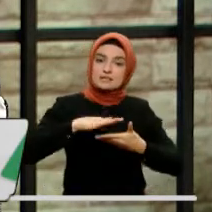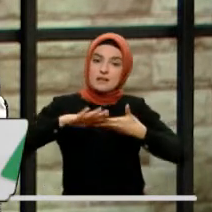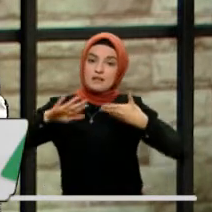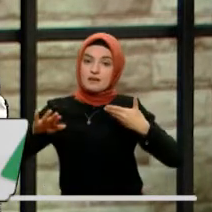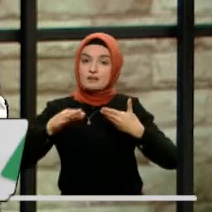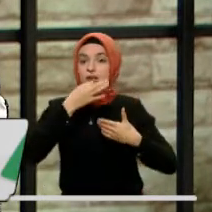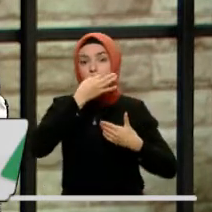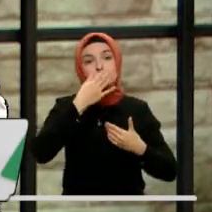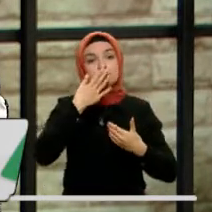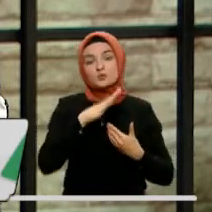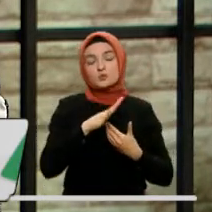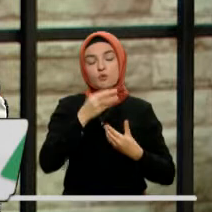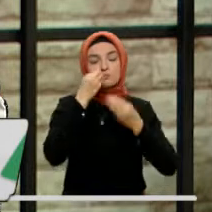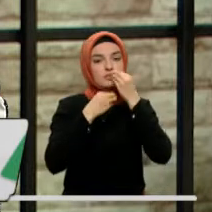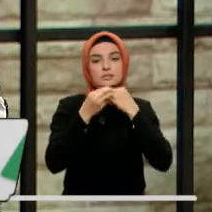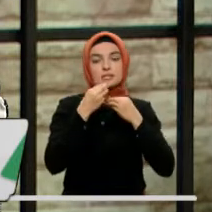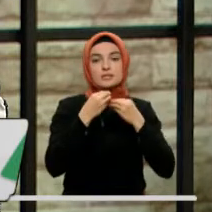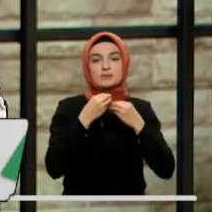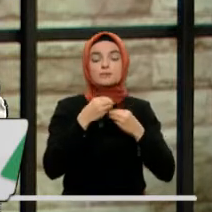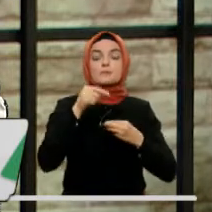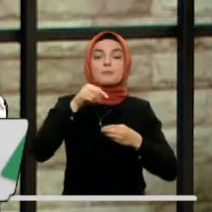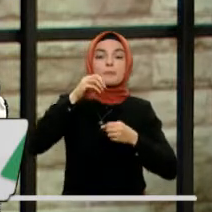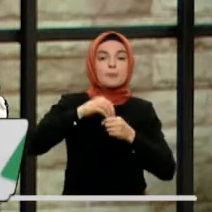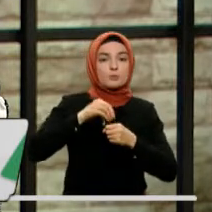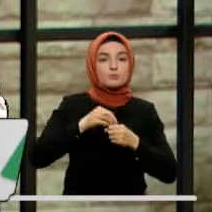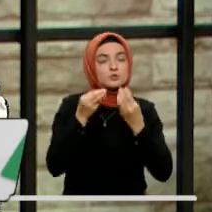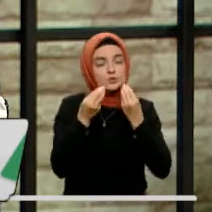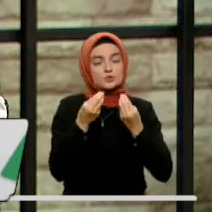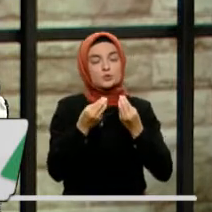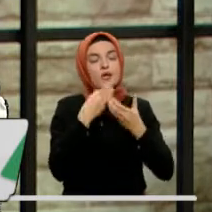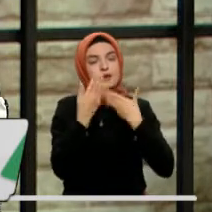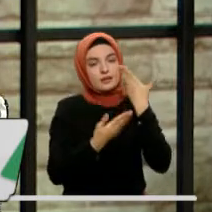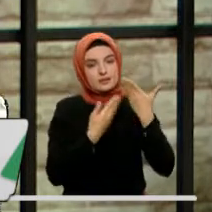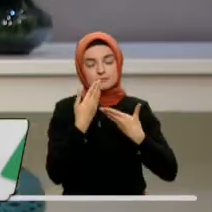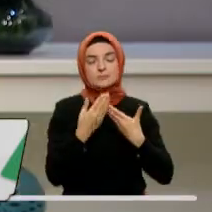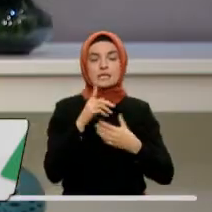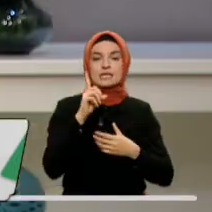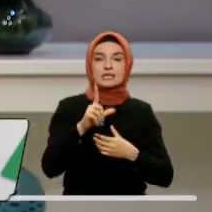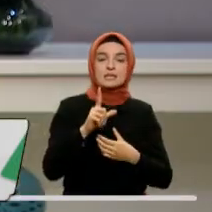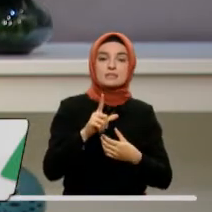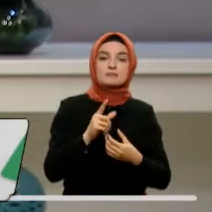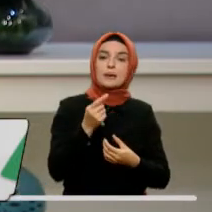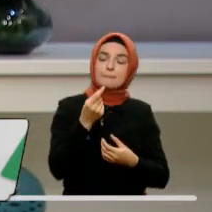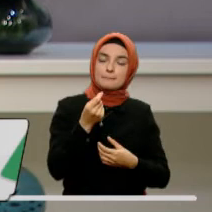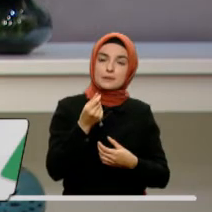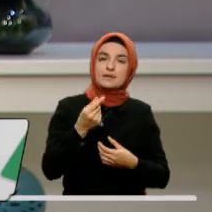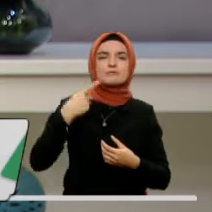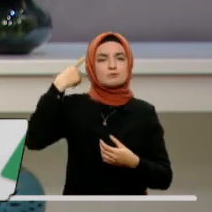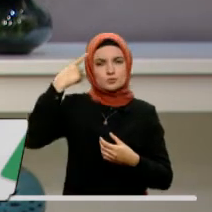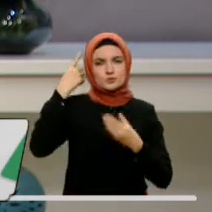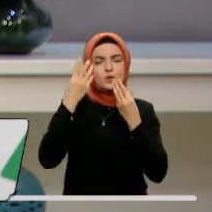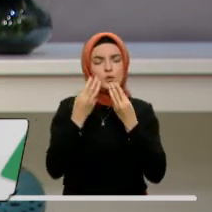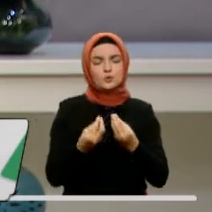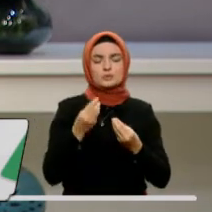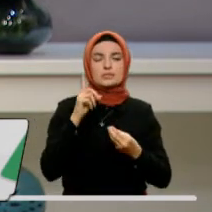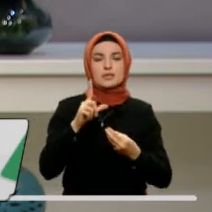Haberiniz bile olmaz açıkçası yediklerinden. Evet. O yüzden biraz ılımlı yaklaşmak daha anlamlı. Biraz daha bilinci kazandırabilmek mi? Kesinlikle.